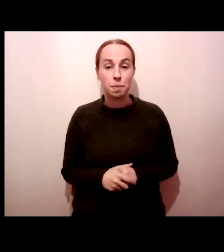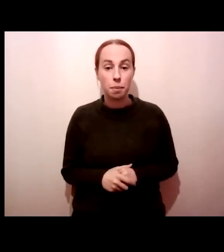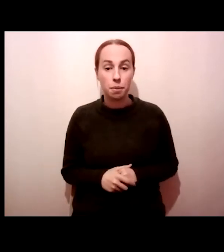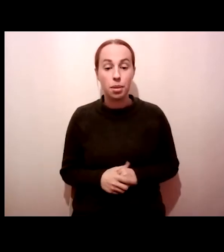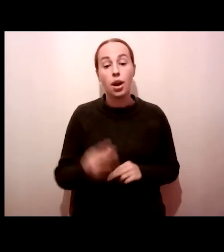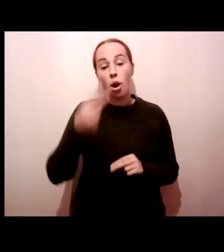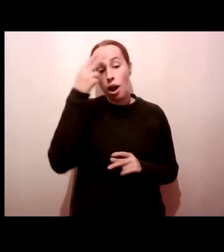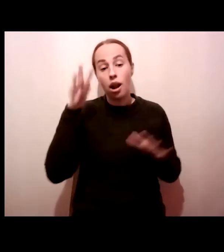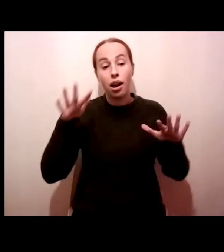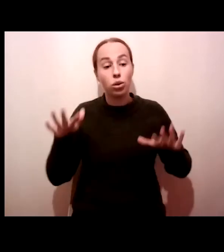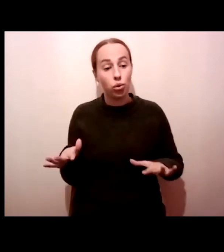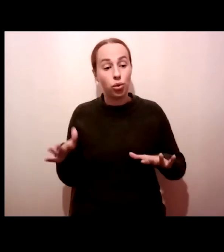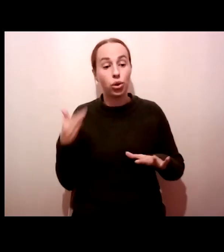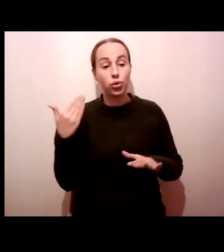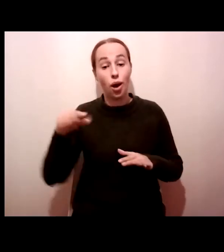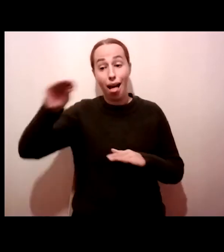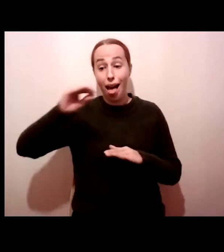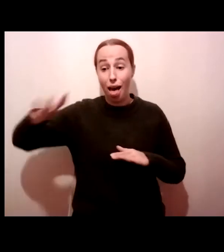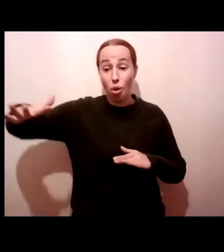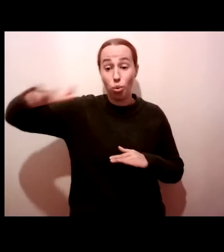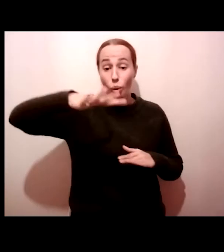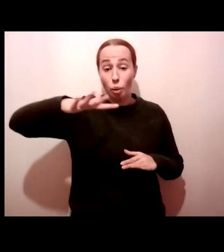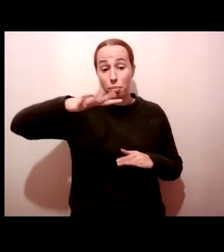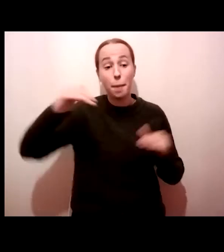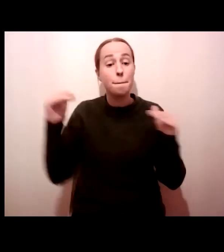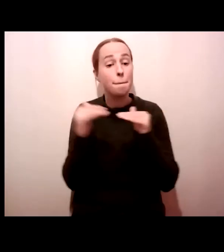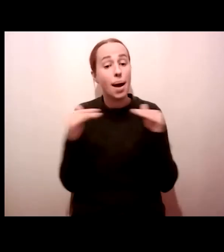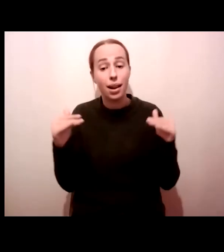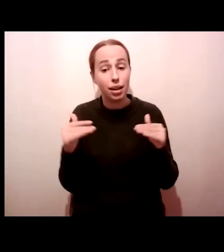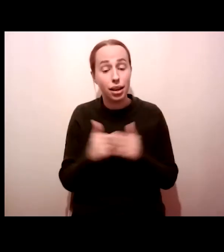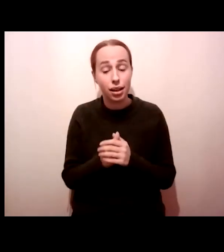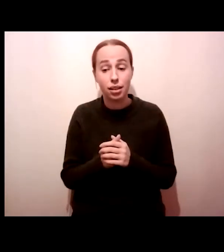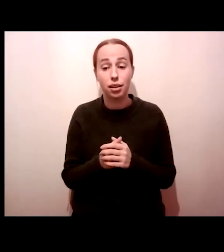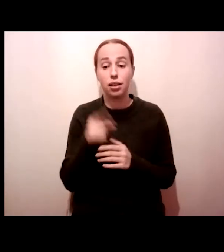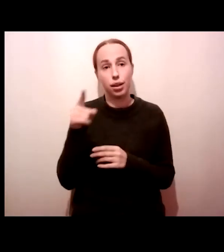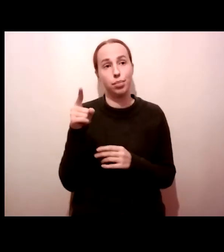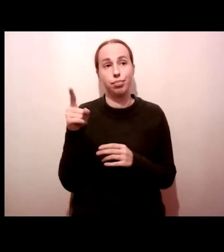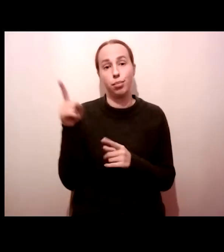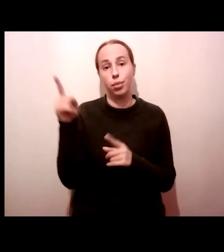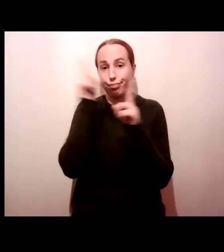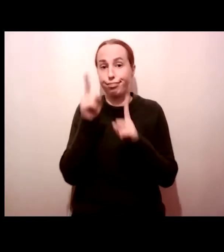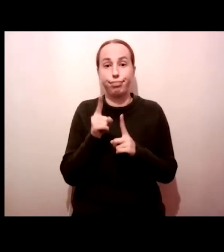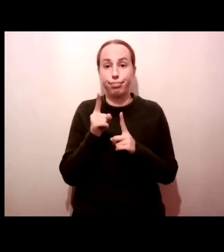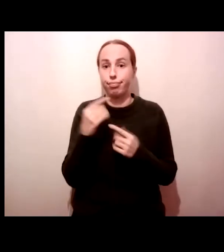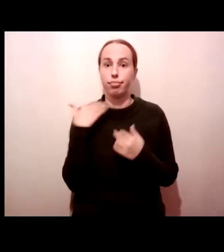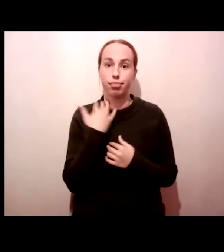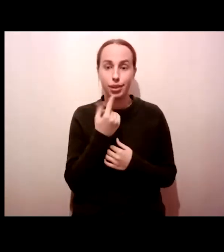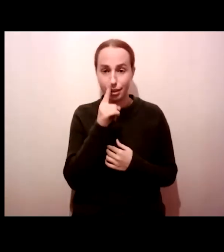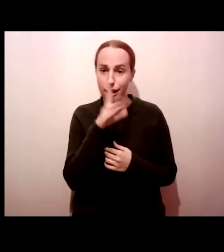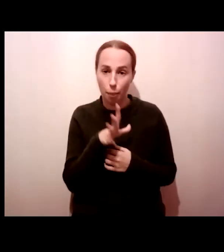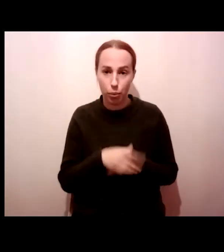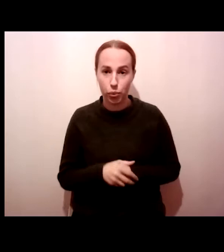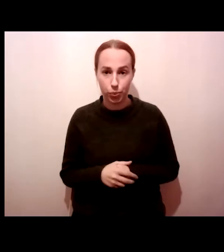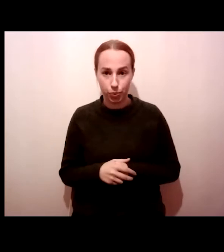padėtį Europos kontekste, tai turbūt nieko nenustebinsiu, nes mes